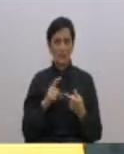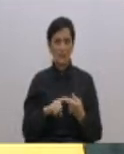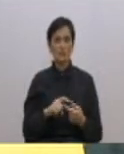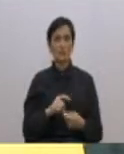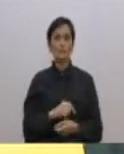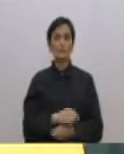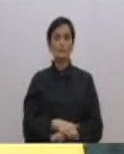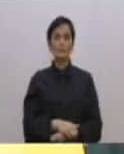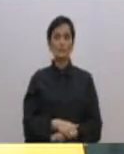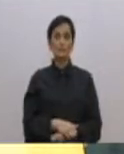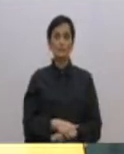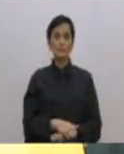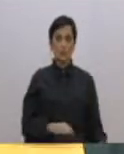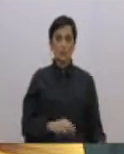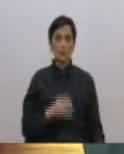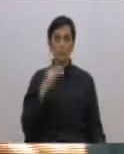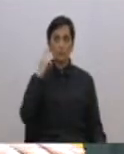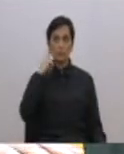დაკავშირებით.